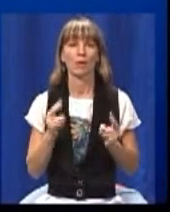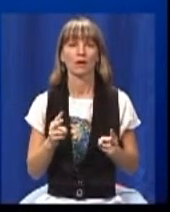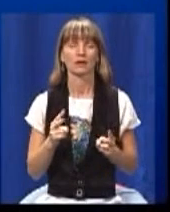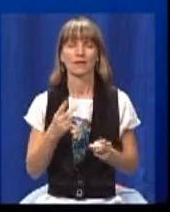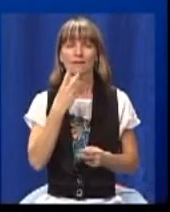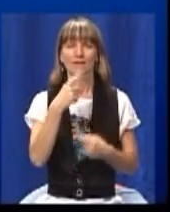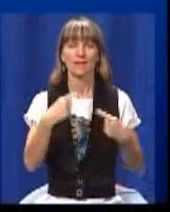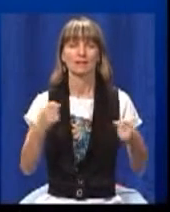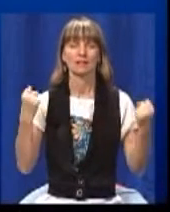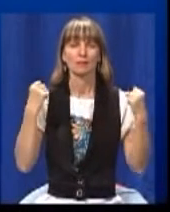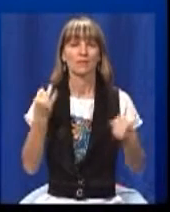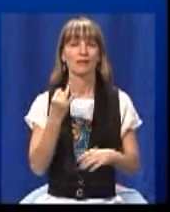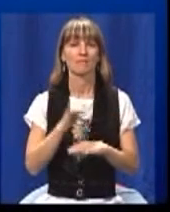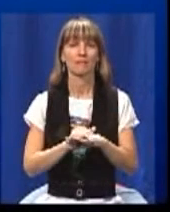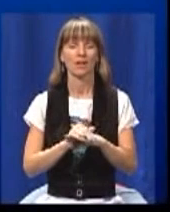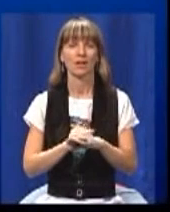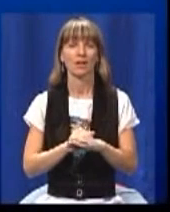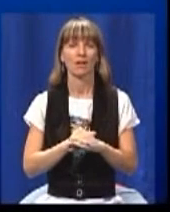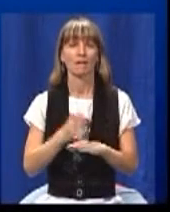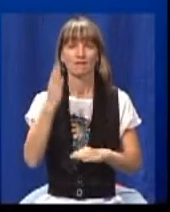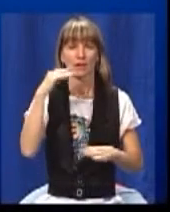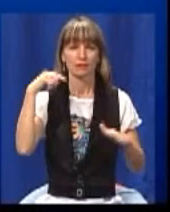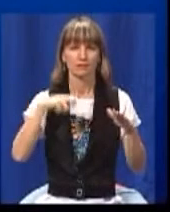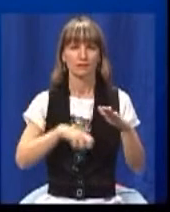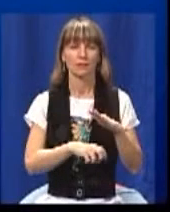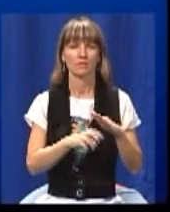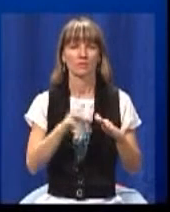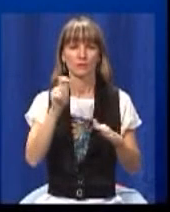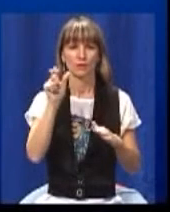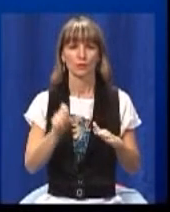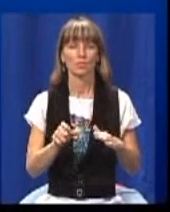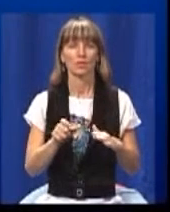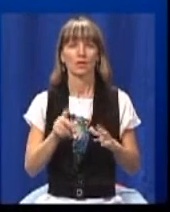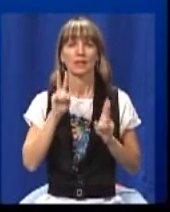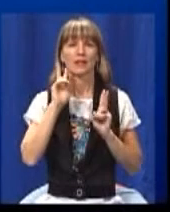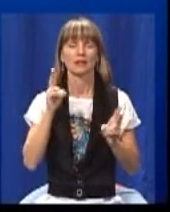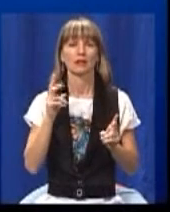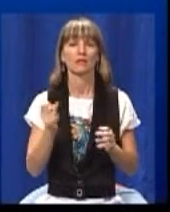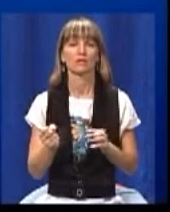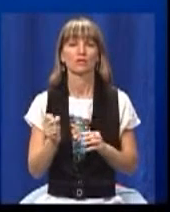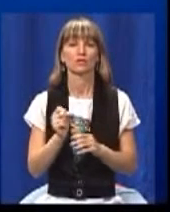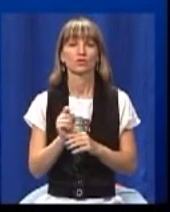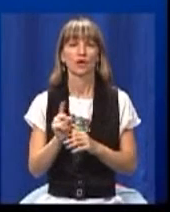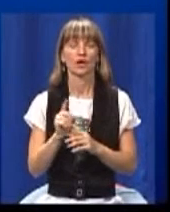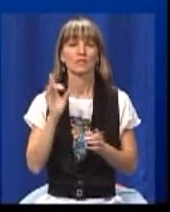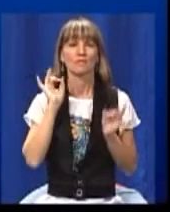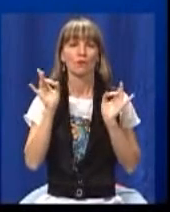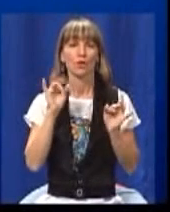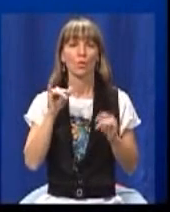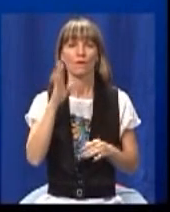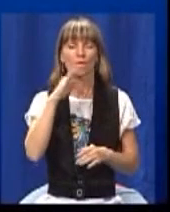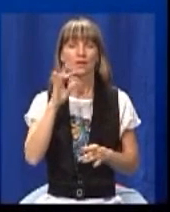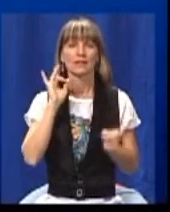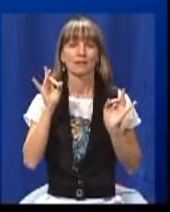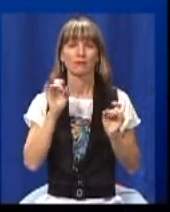видів спорту. Цікавий факт. Дайвери під час занурення не здатні відзначати джерело звуків. Справа в тому, що у воді звуки